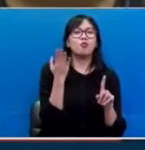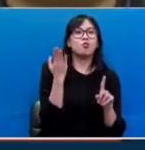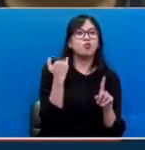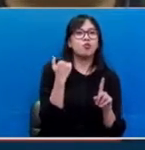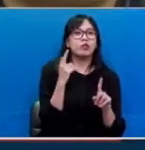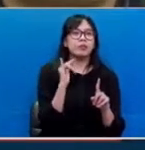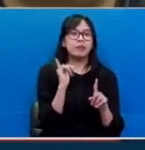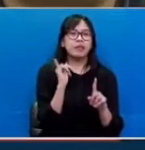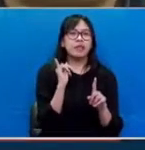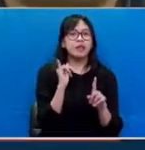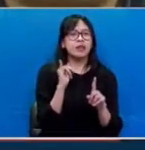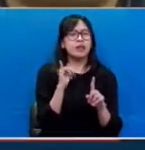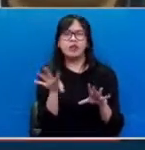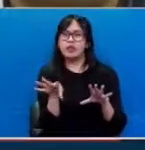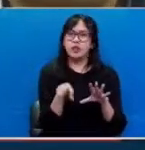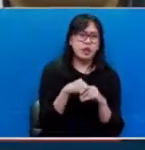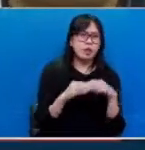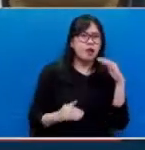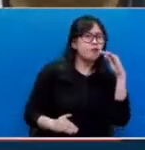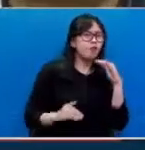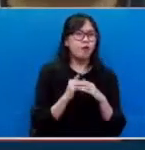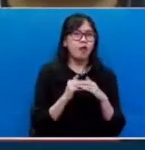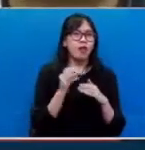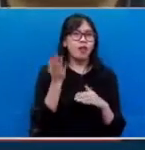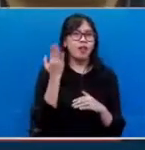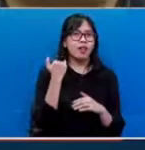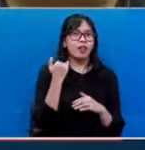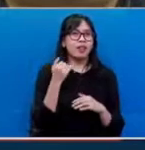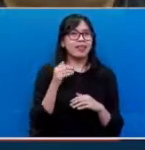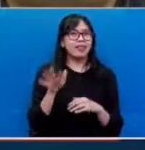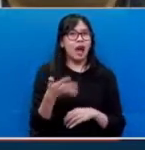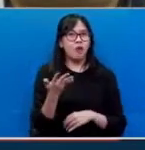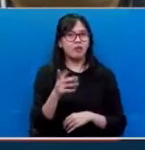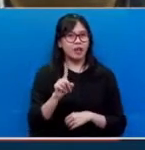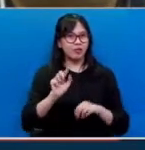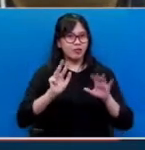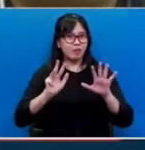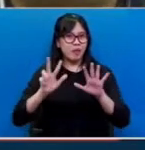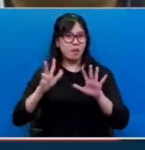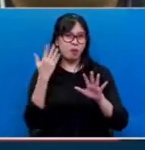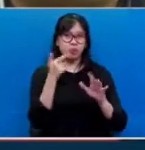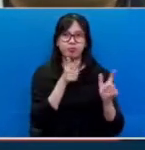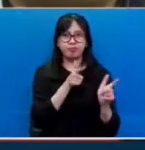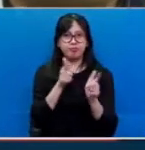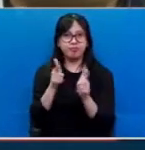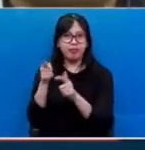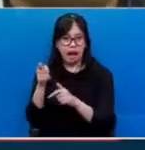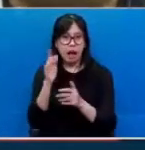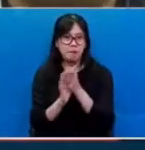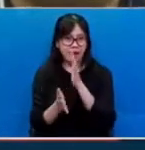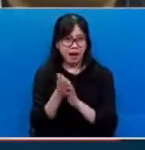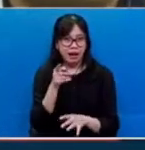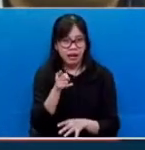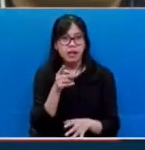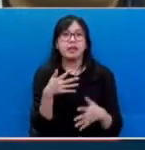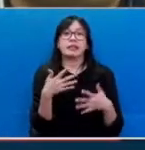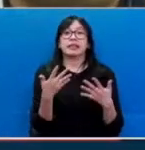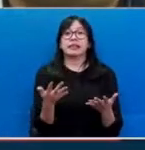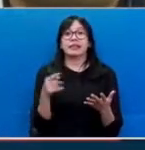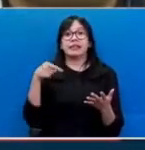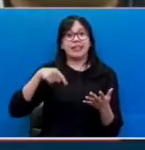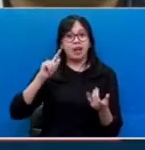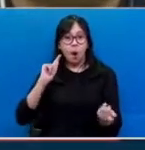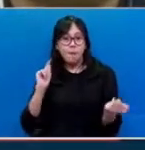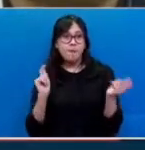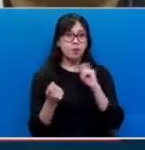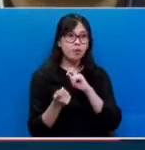signifikan di sana gitu ya Bahkan dia kena sanksi di sana gitu jadi Oke ee ee kan ee ee ee